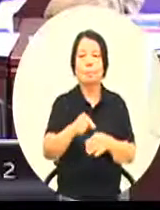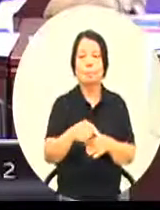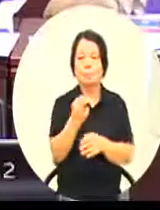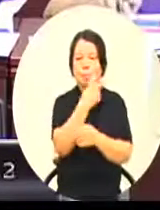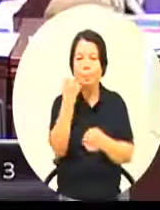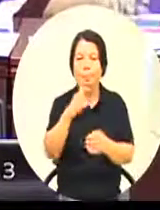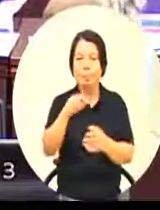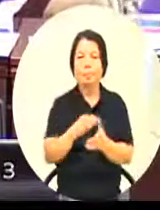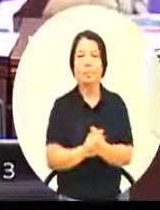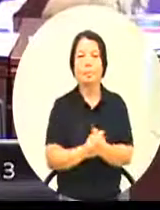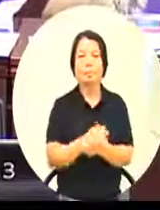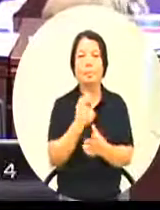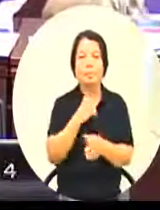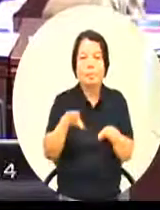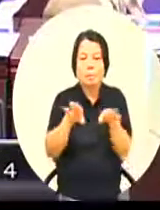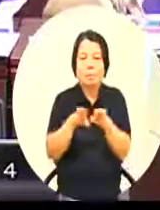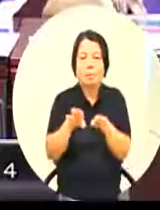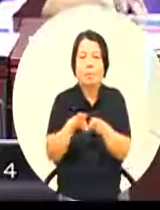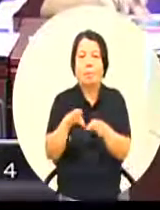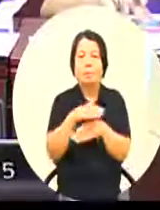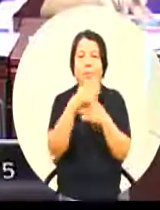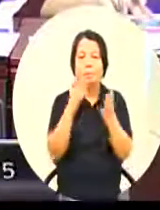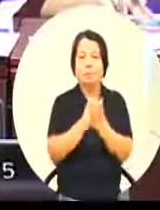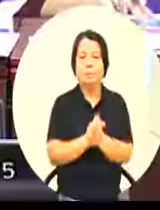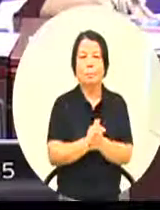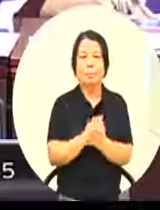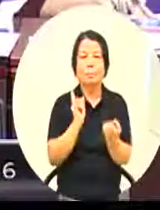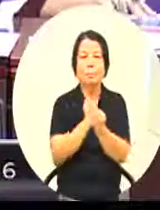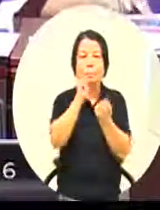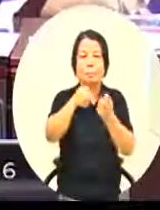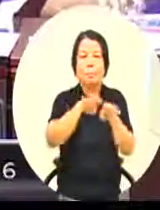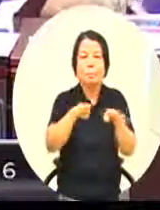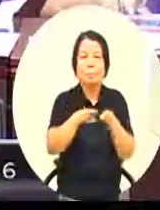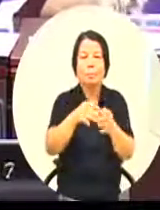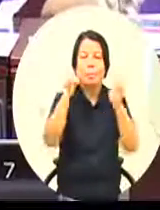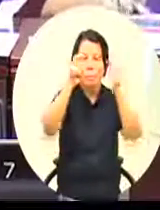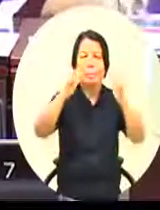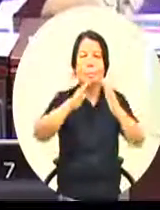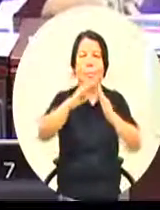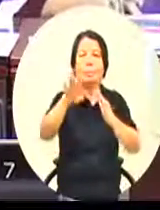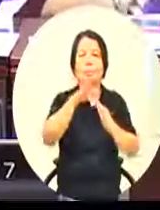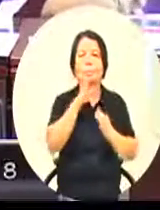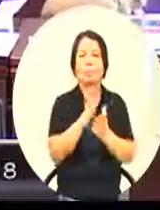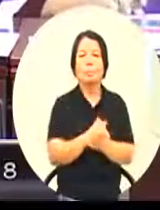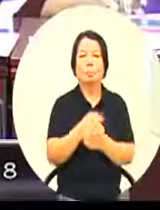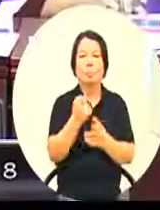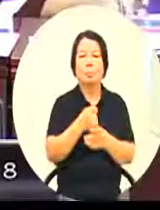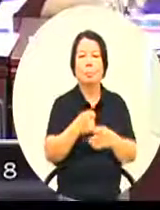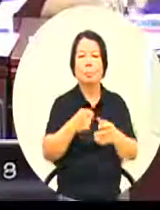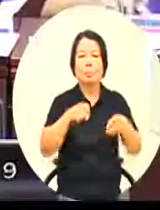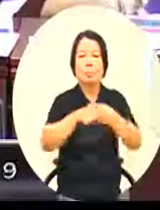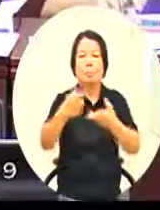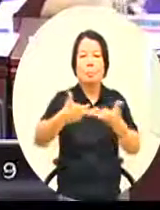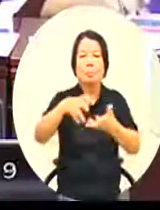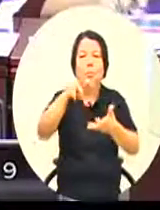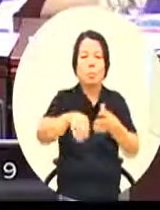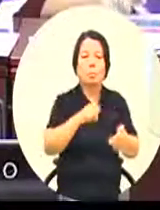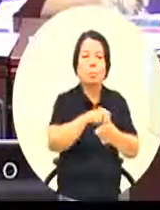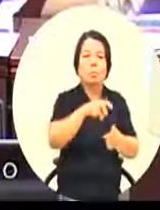哦，4天假日，其实呢，高雄市通常在防灾最费力的可能是我们的公务局。养工